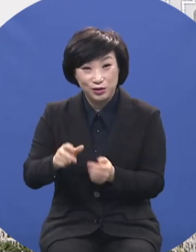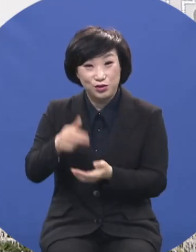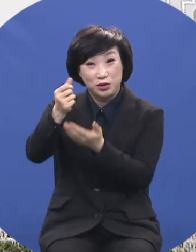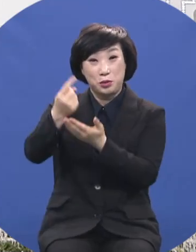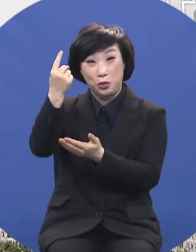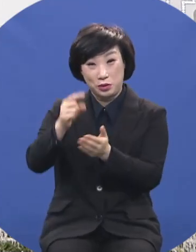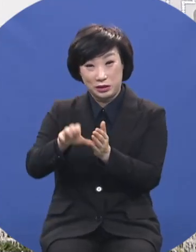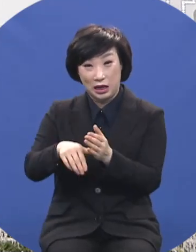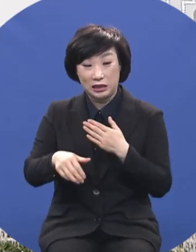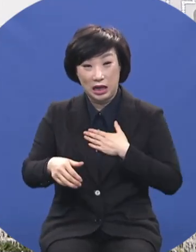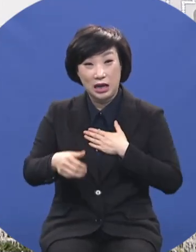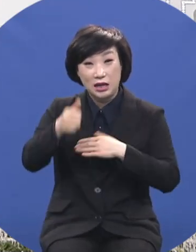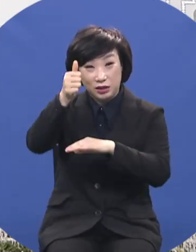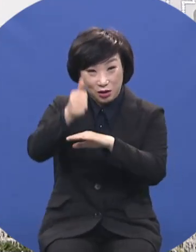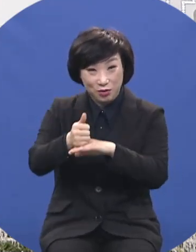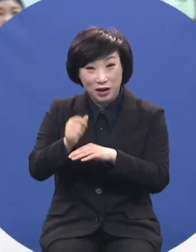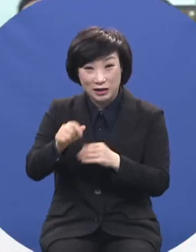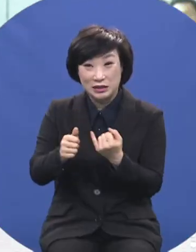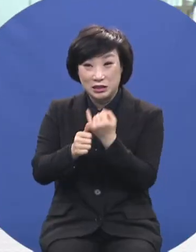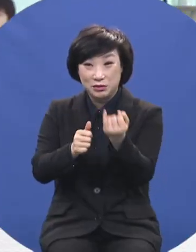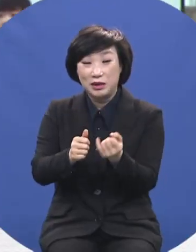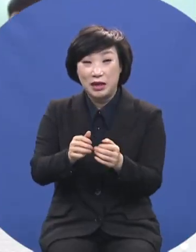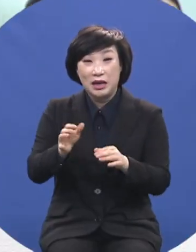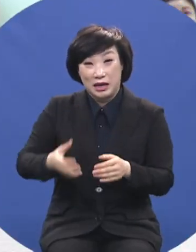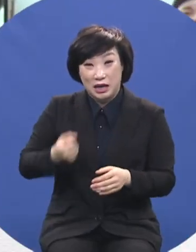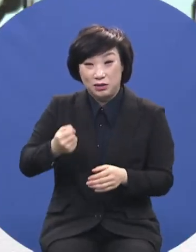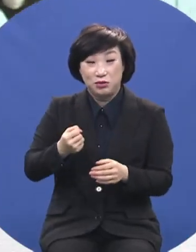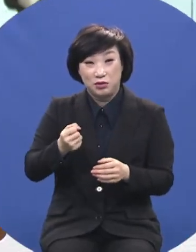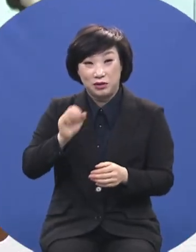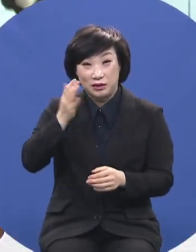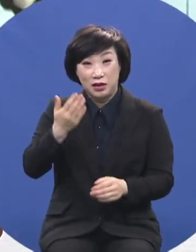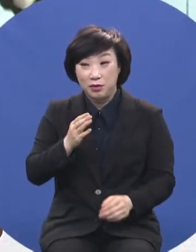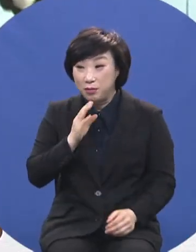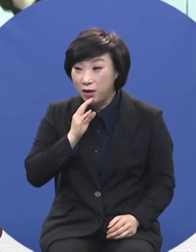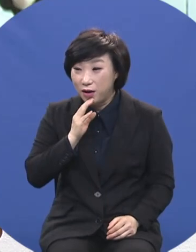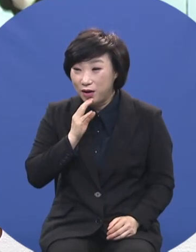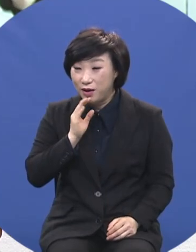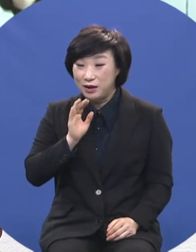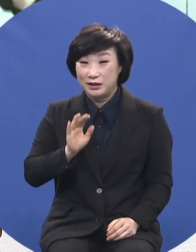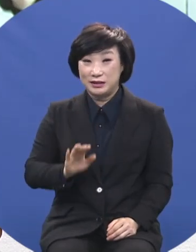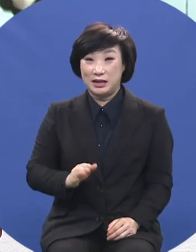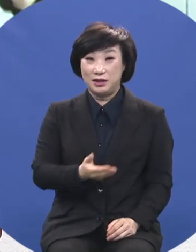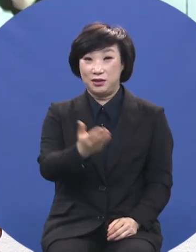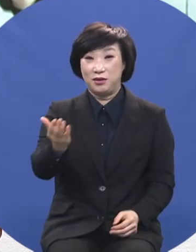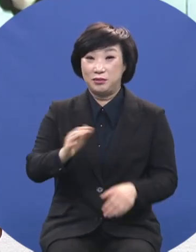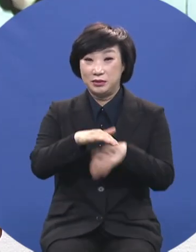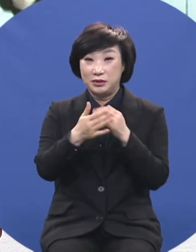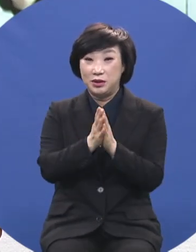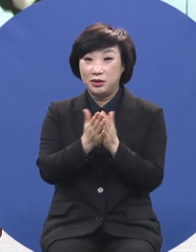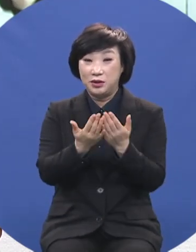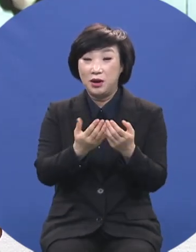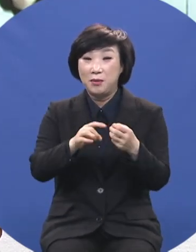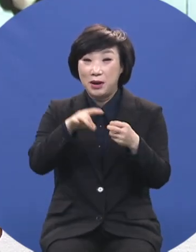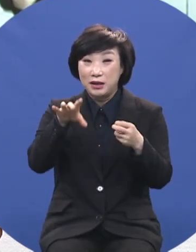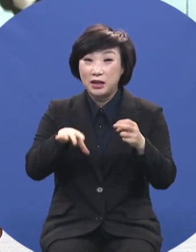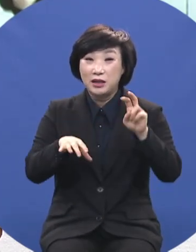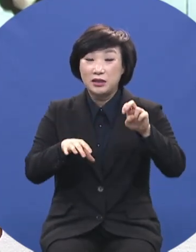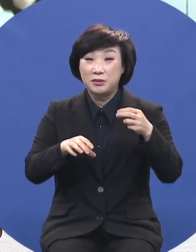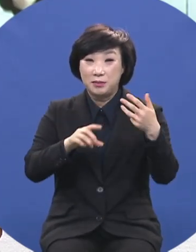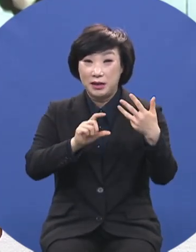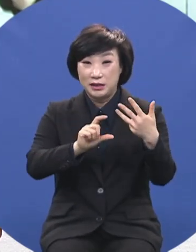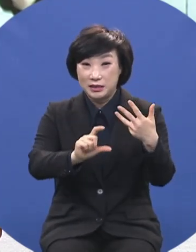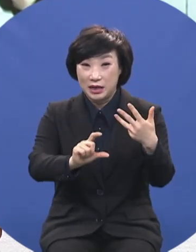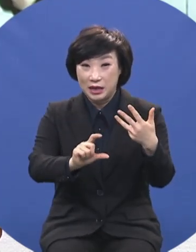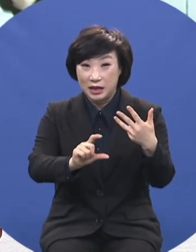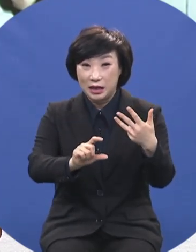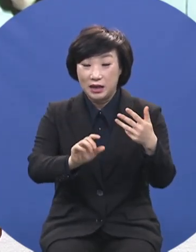그게 작품이라니까 그게. 여러분. 그러니까 마태복음 28장